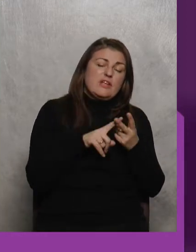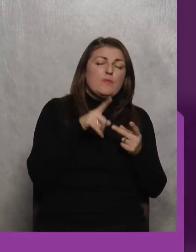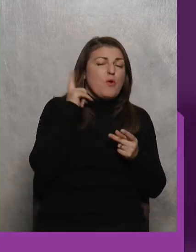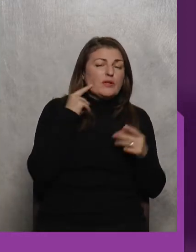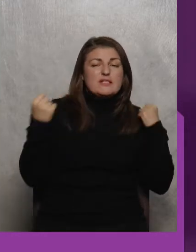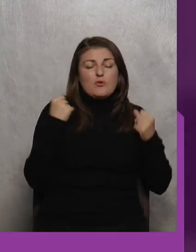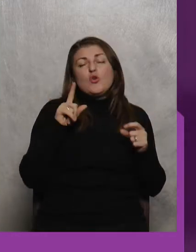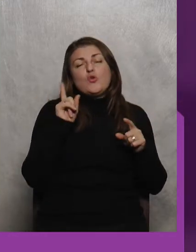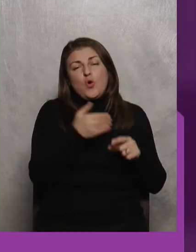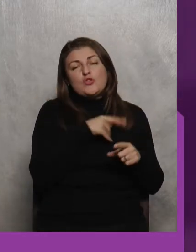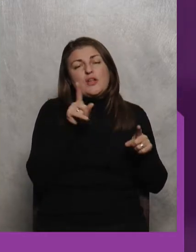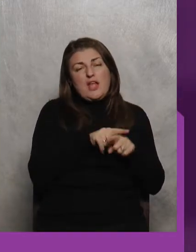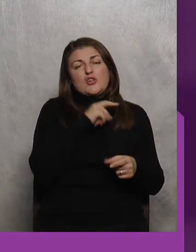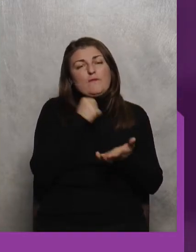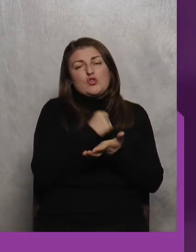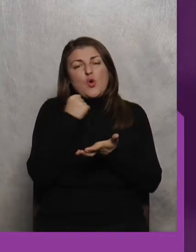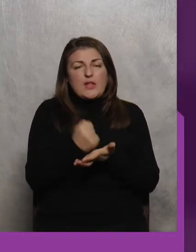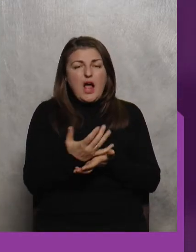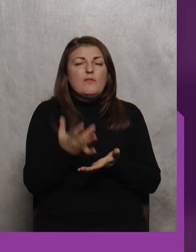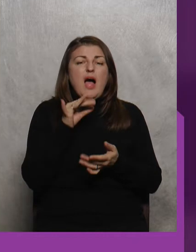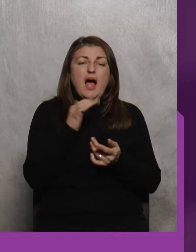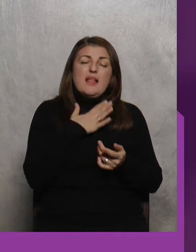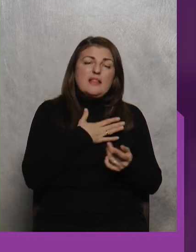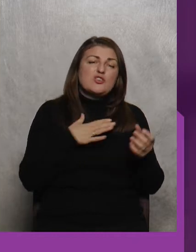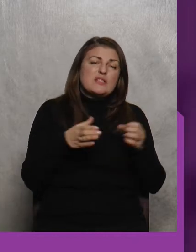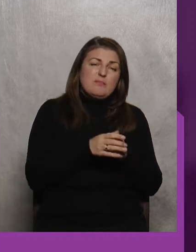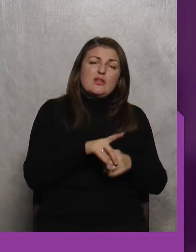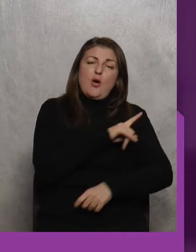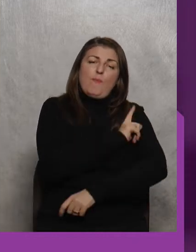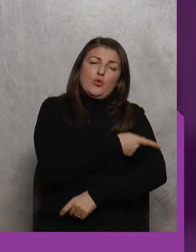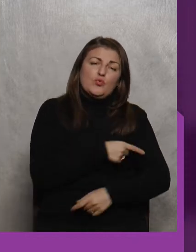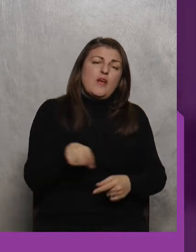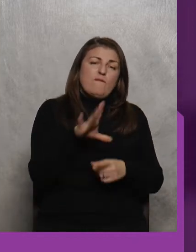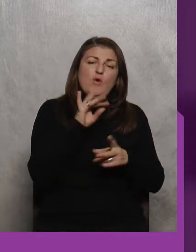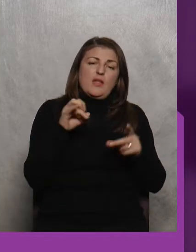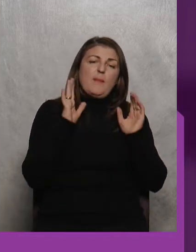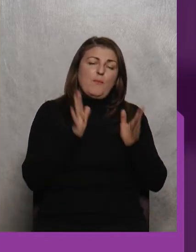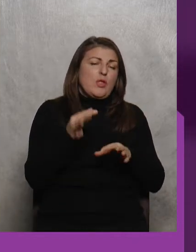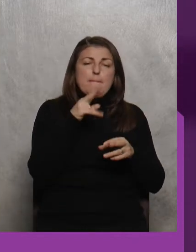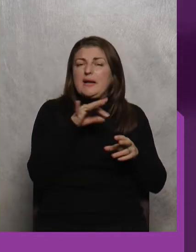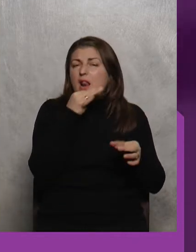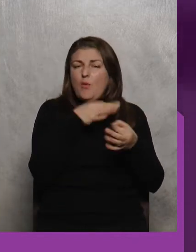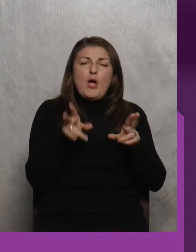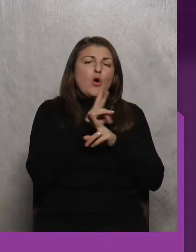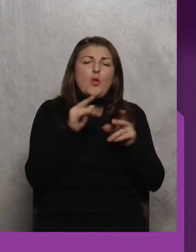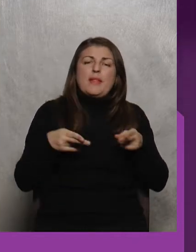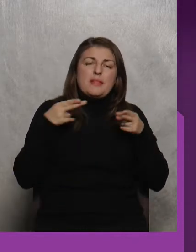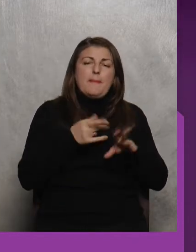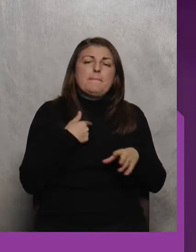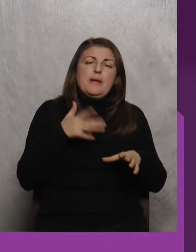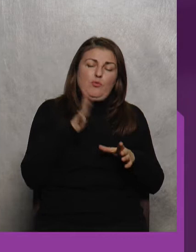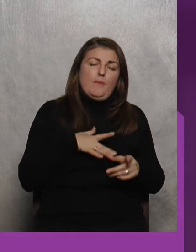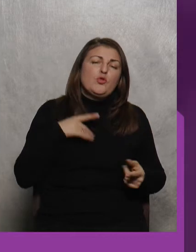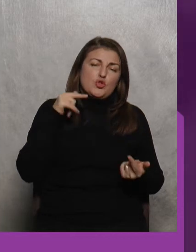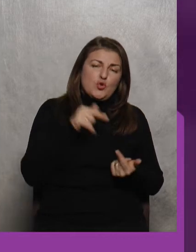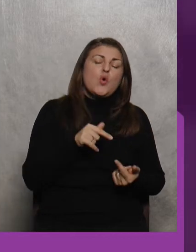спортсмен, хоче також вдосконалюватися, але наша збірна потужна, і вона буде при любих, хто б не приїхав, ми будемо